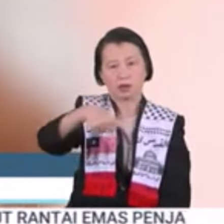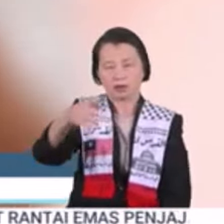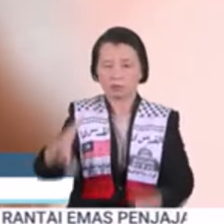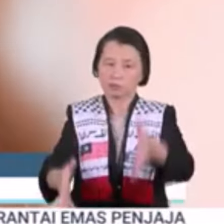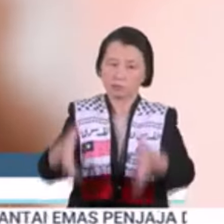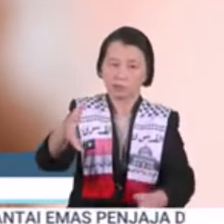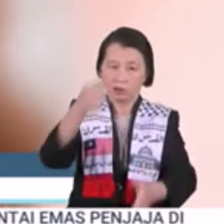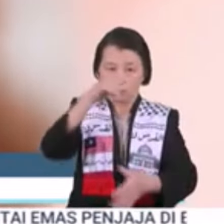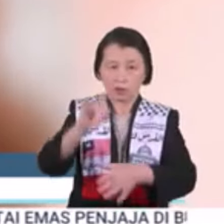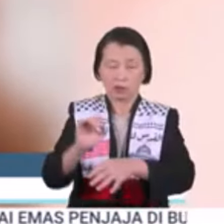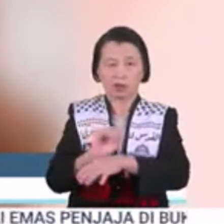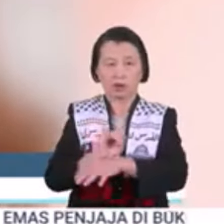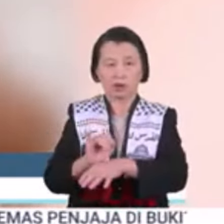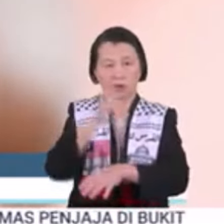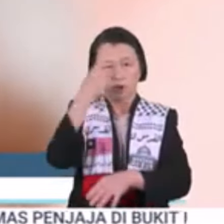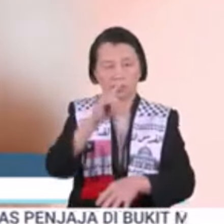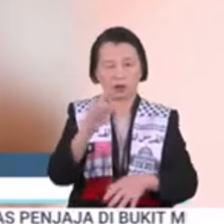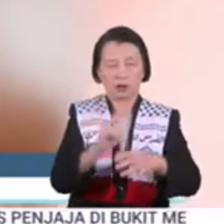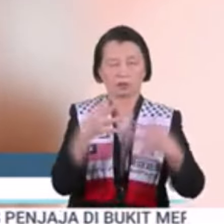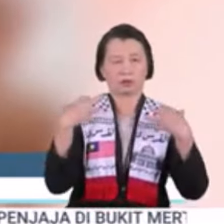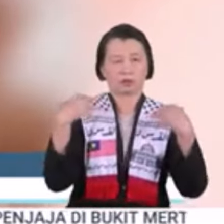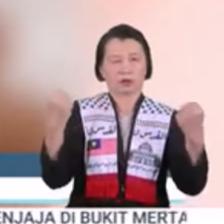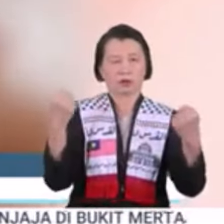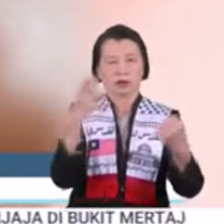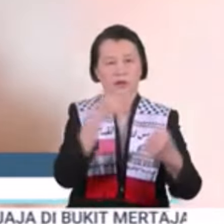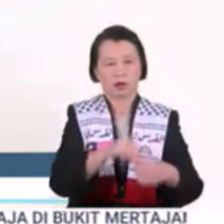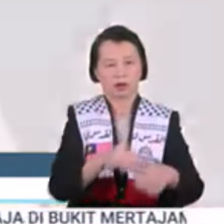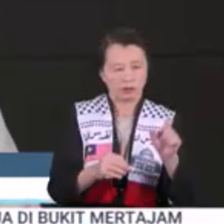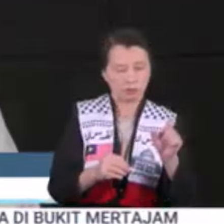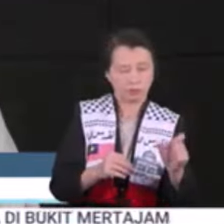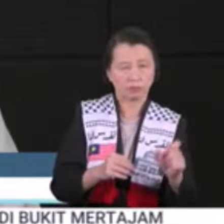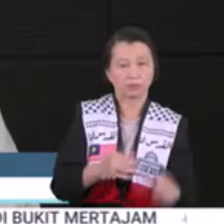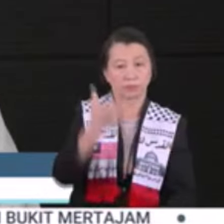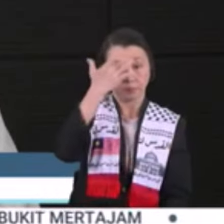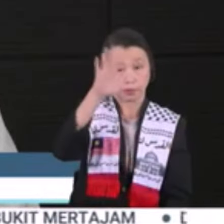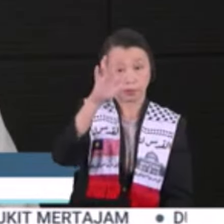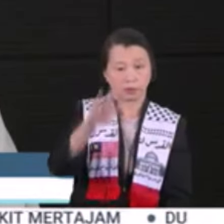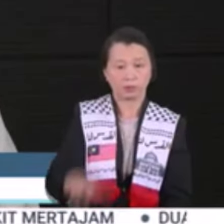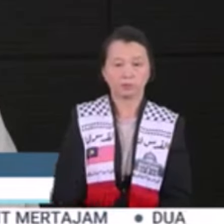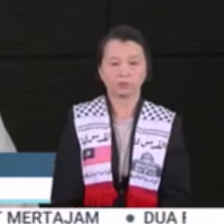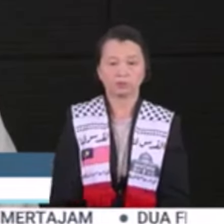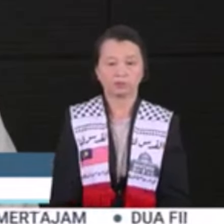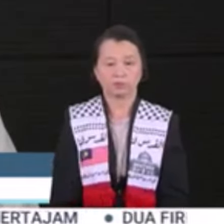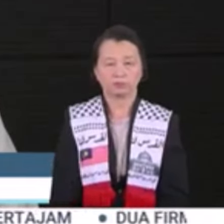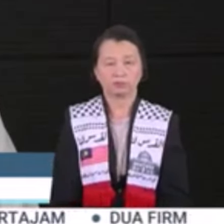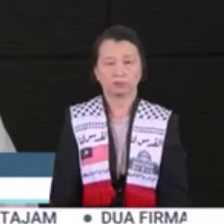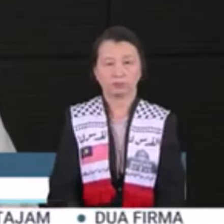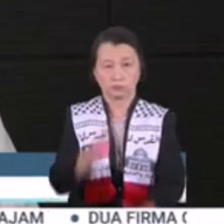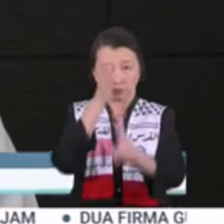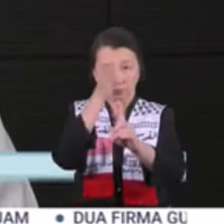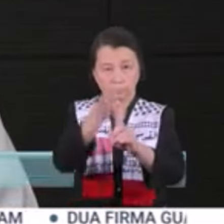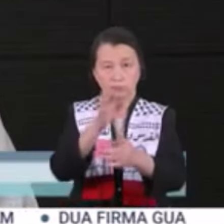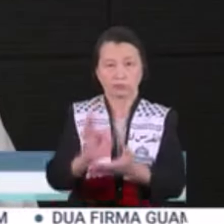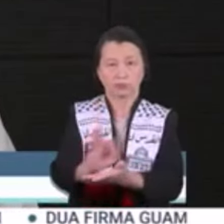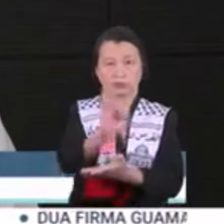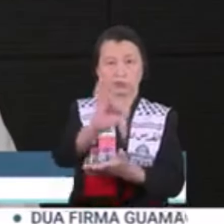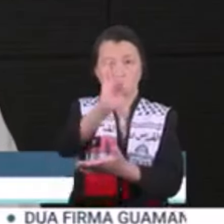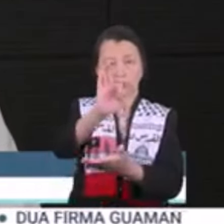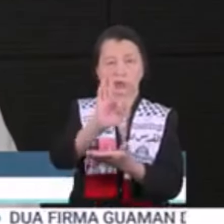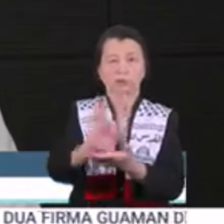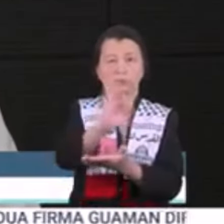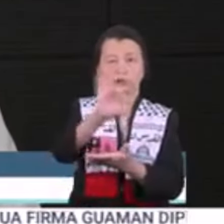untuk industri, aplikasi kesihatan dan perisian pintar. Visi hala tuju fakulti AI ini